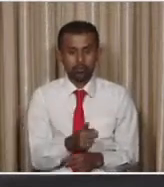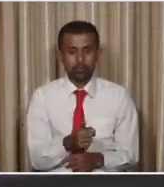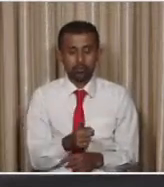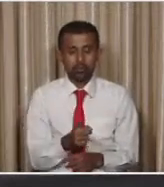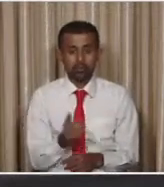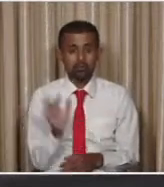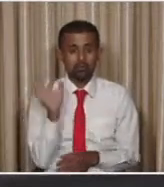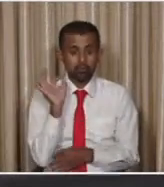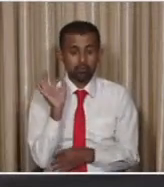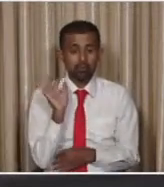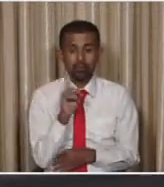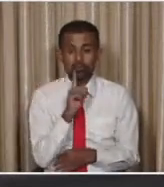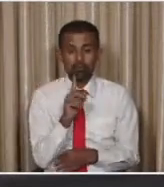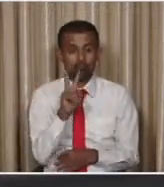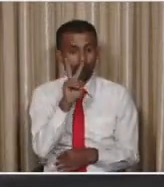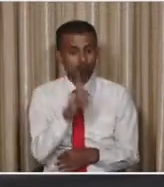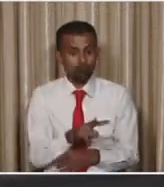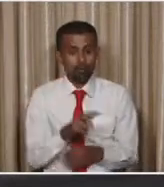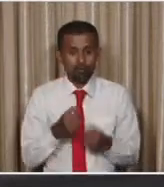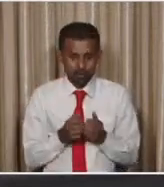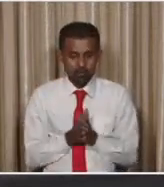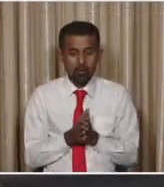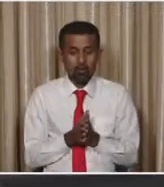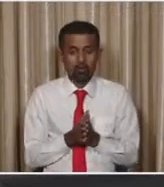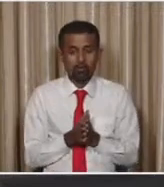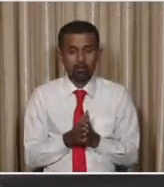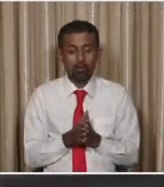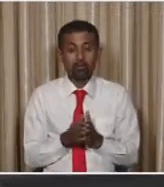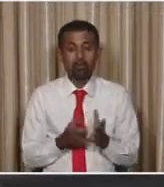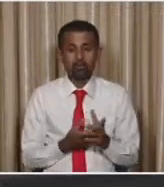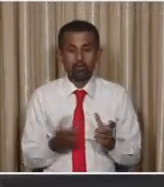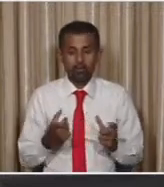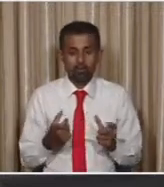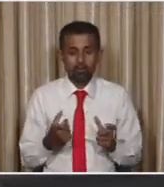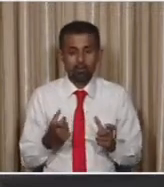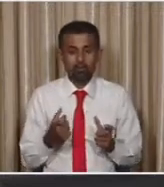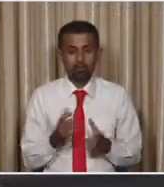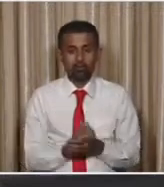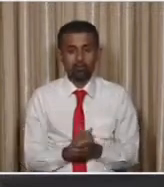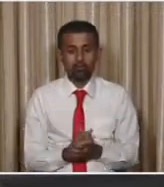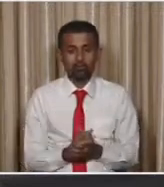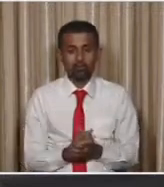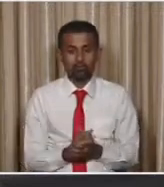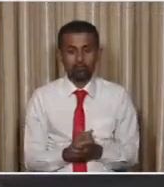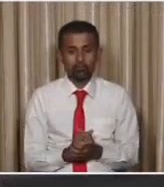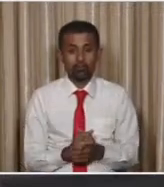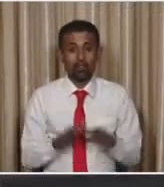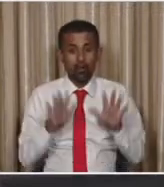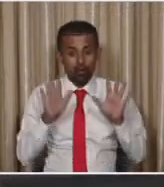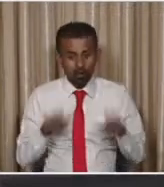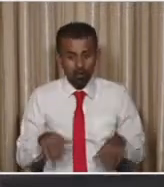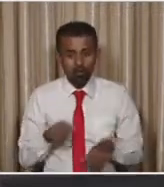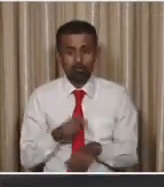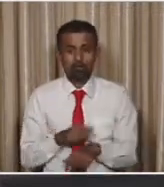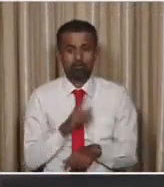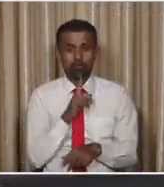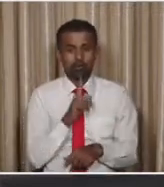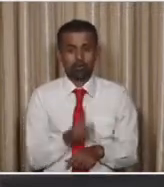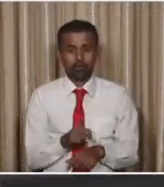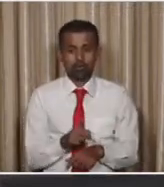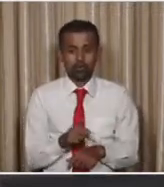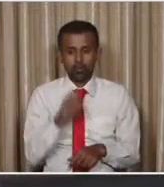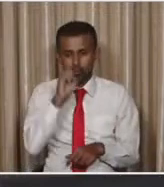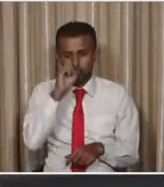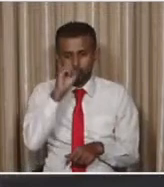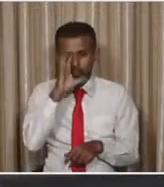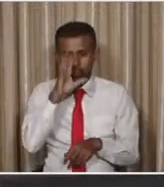බුදුහාමුදුරෝ දේශනා කරා විශ්වාසා පරමා ඥාති කියලා බුදු වදනත් එතුමා බිඳ දාලා තියෙනවා. මම අවසාන වශයෙන් කියන්න ඕනේ